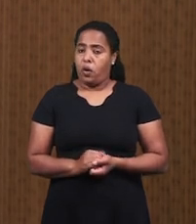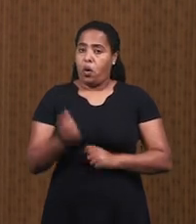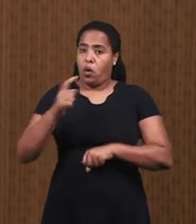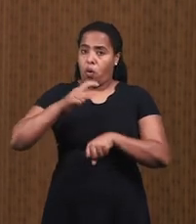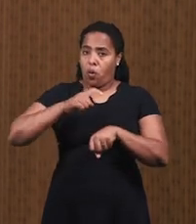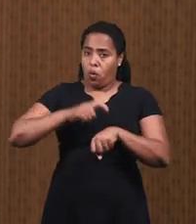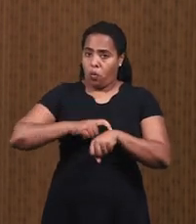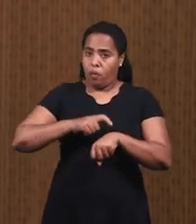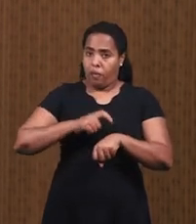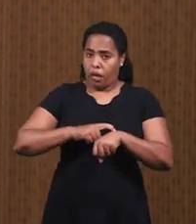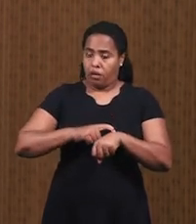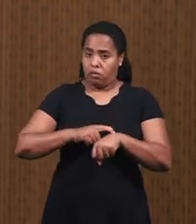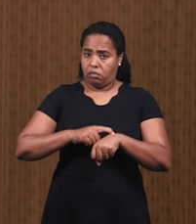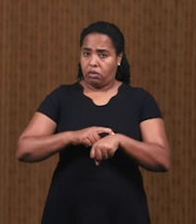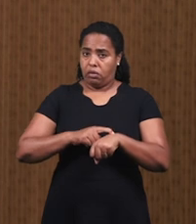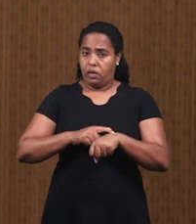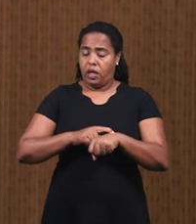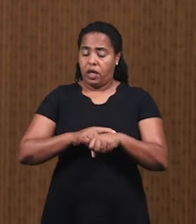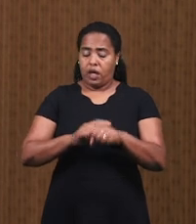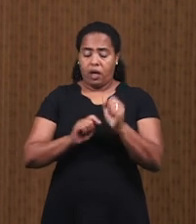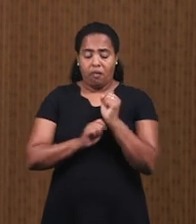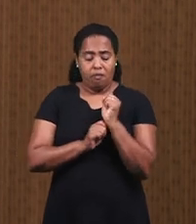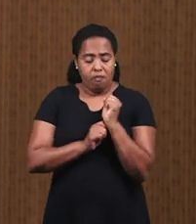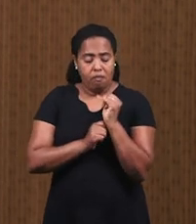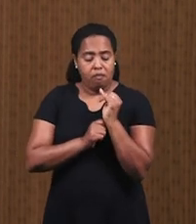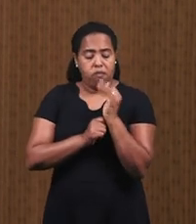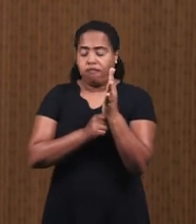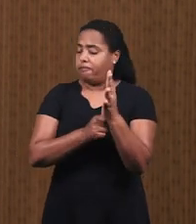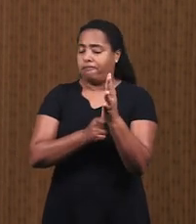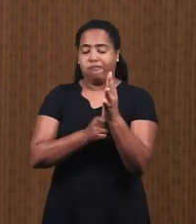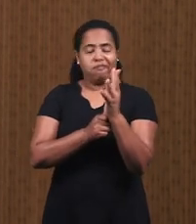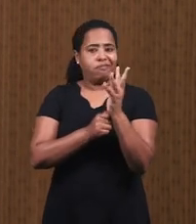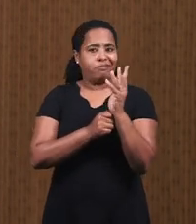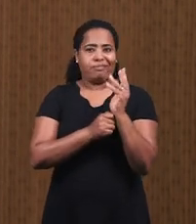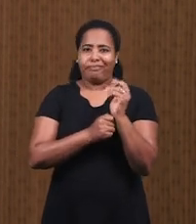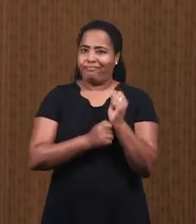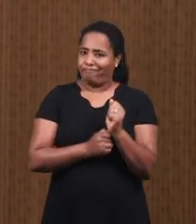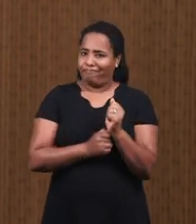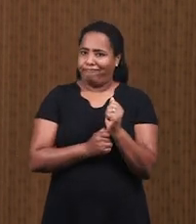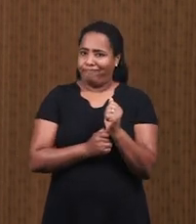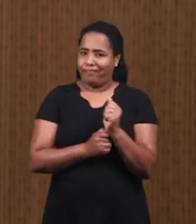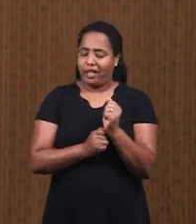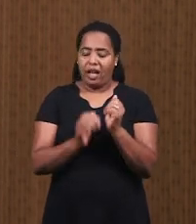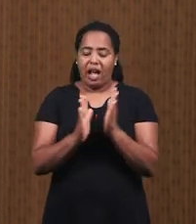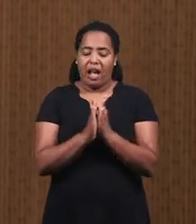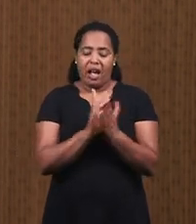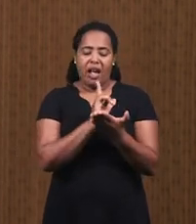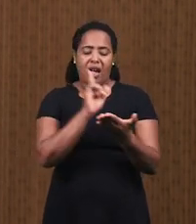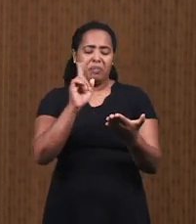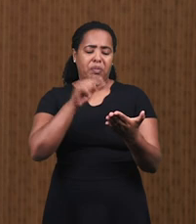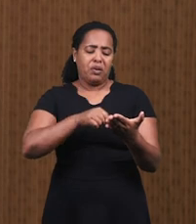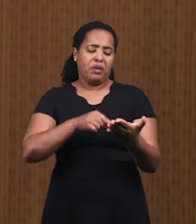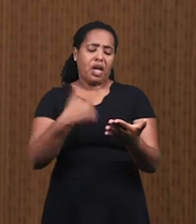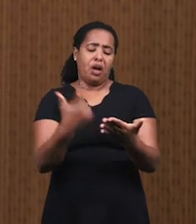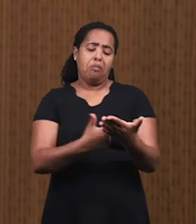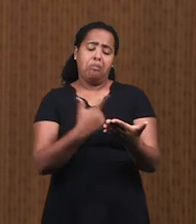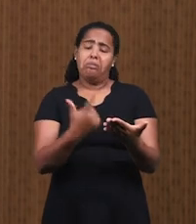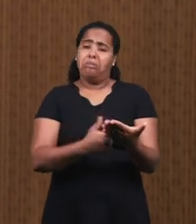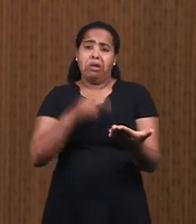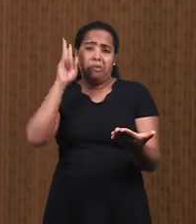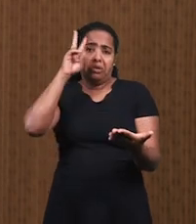не понимаем этого, когда эта тайна не осознается, этот секрет, Библия